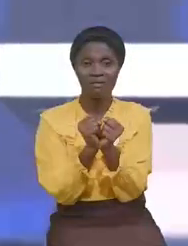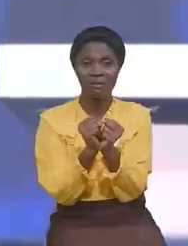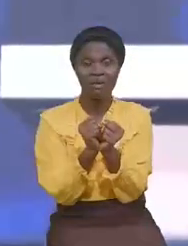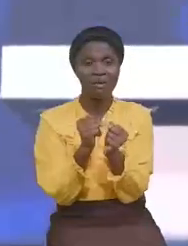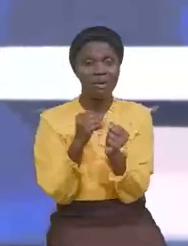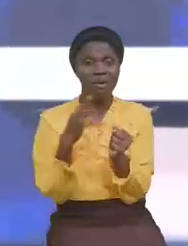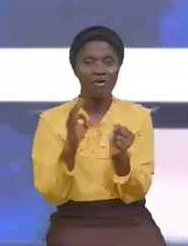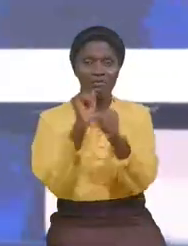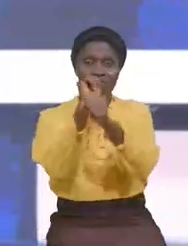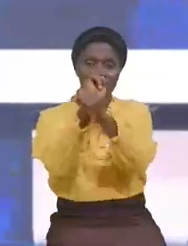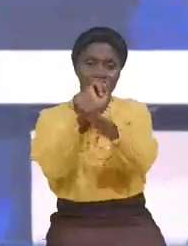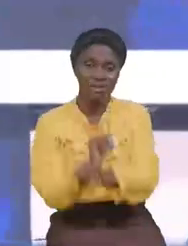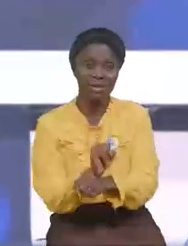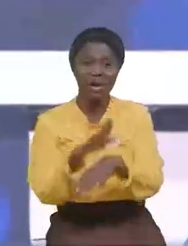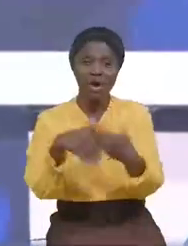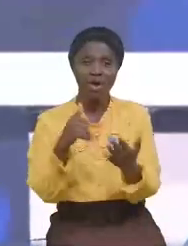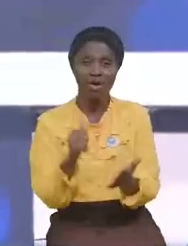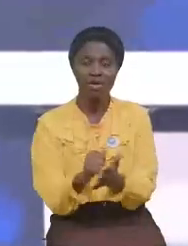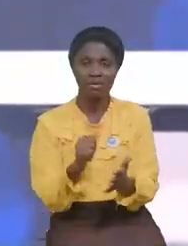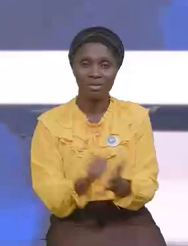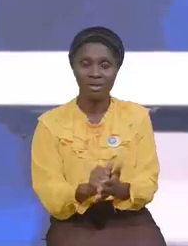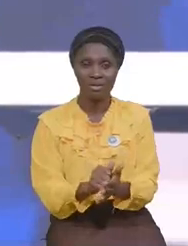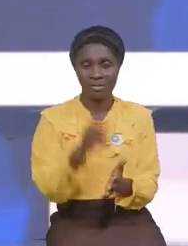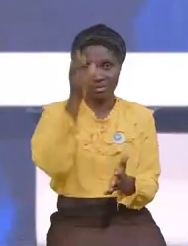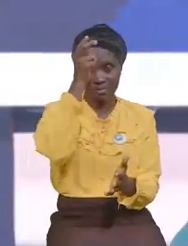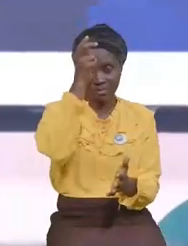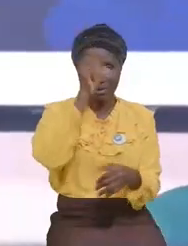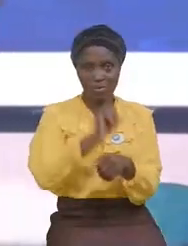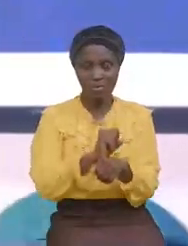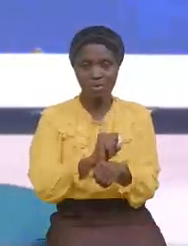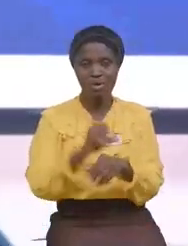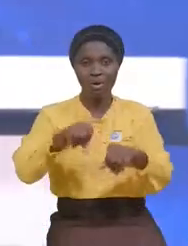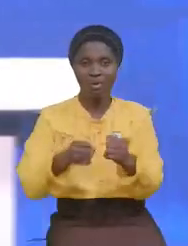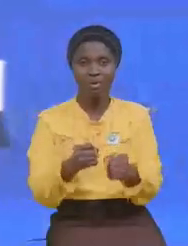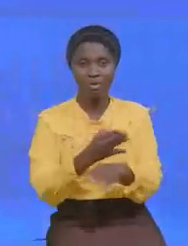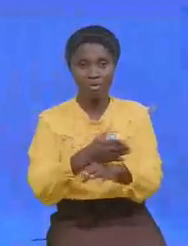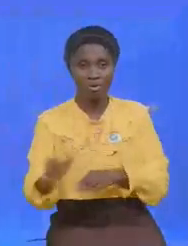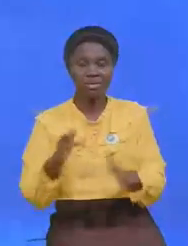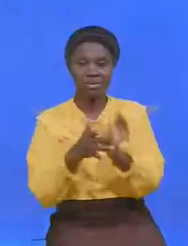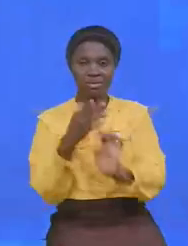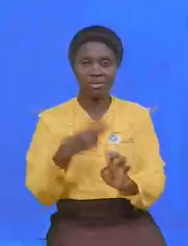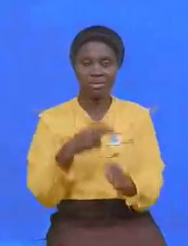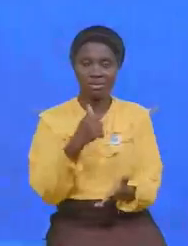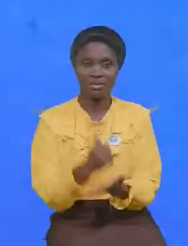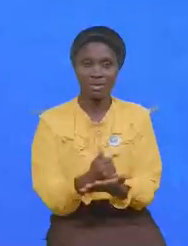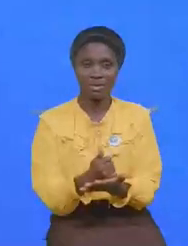La captivité du péché, tout sera ôté, détruit.